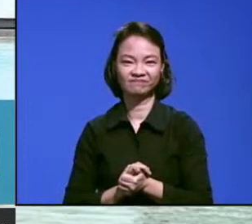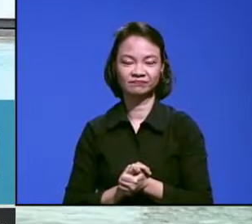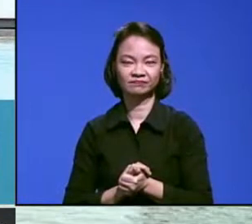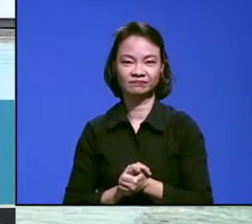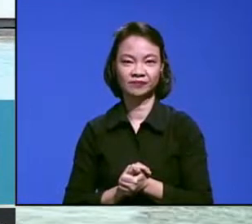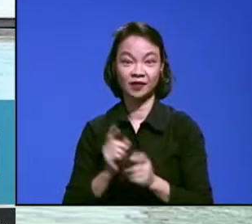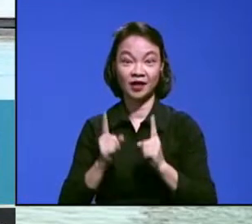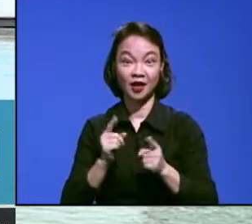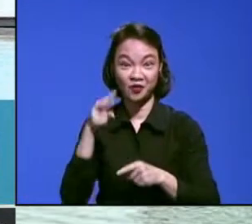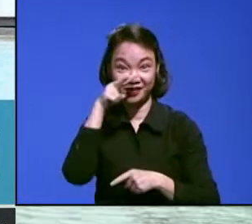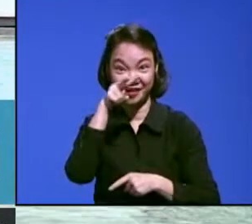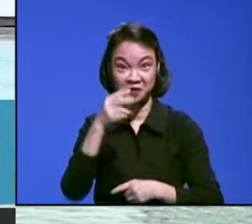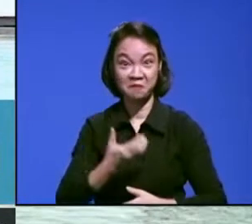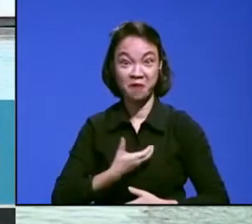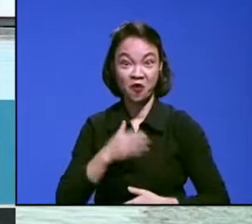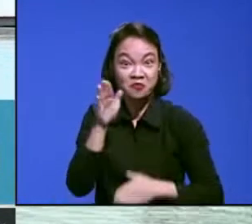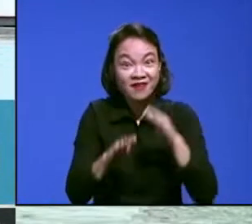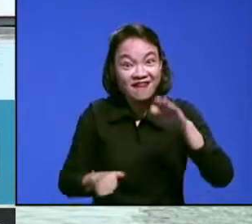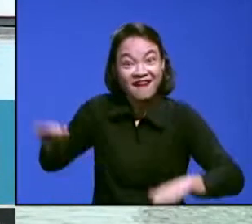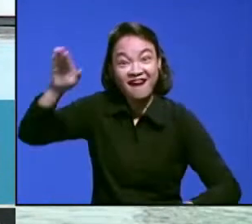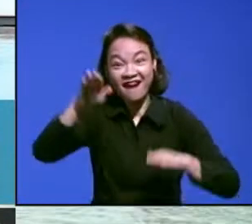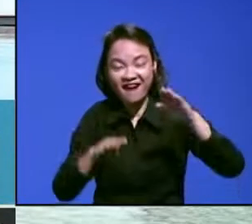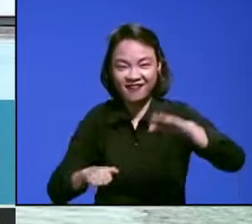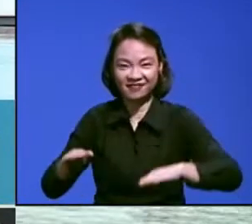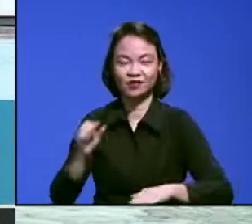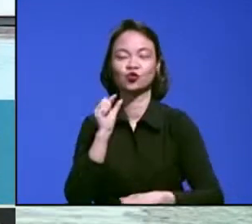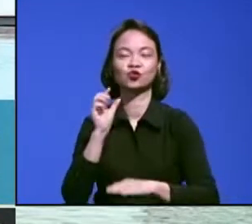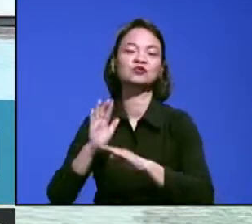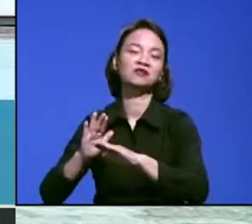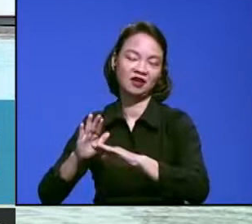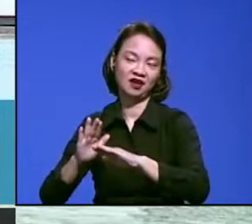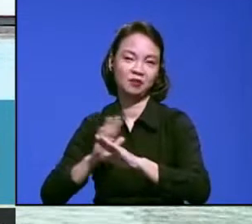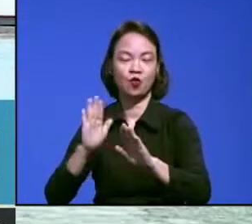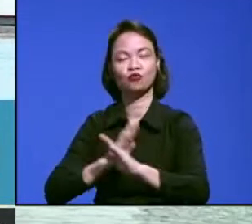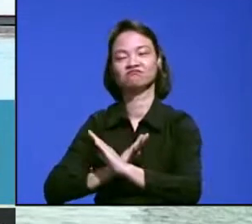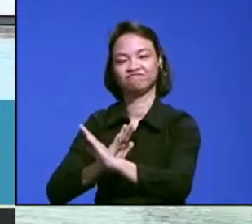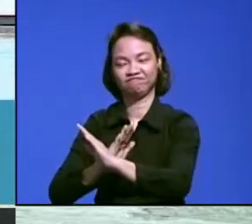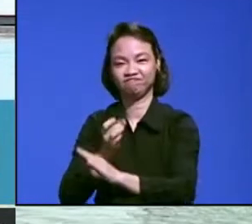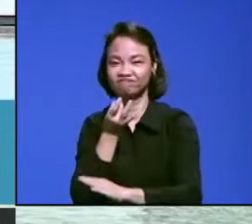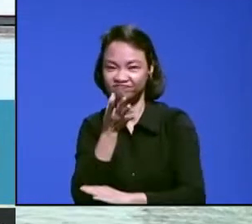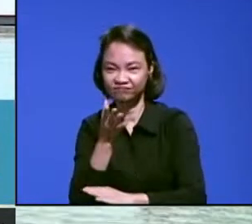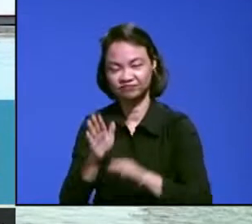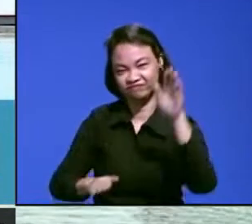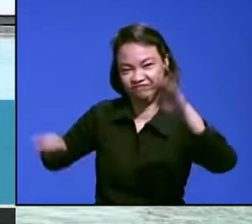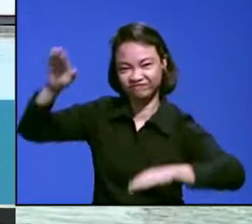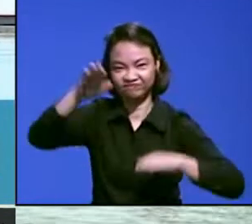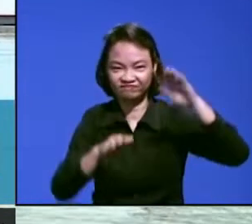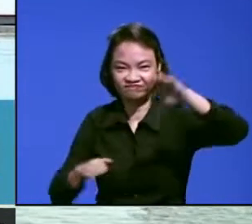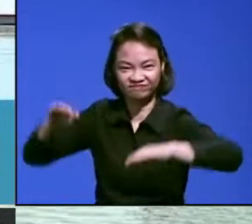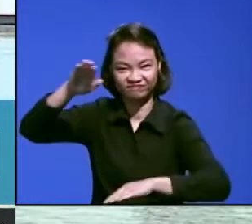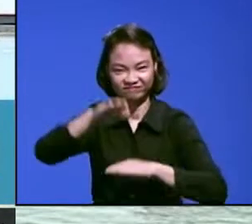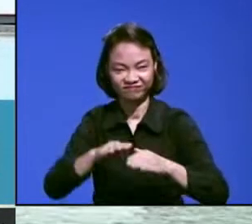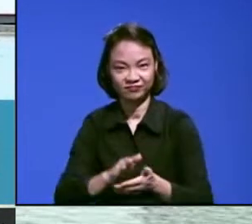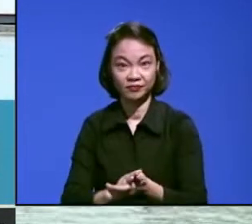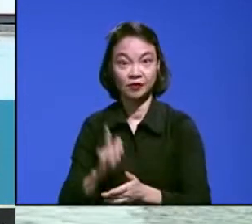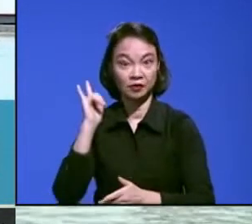Kalau ngeliat gini jadi kangen berenang. Tapi untuk sementara memang masih belum diizinkan untuk berenang, tapi maintain